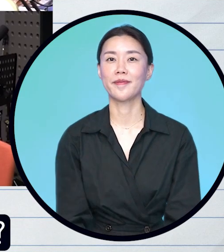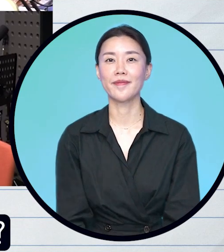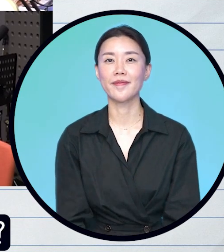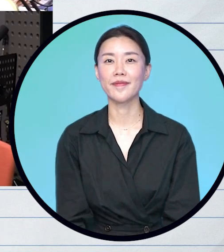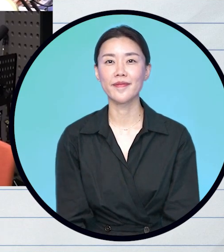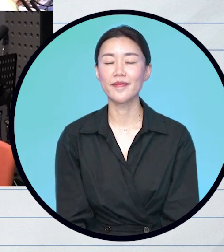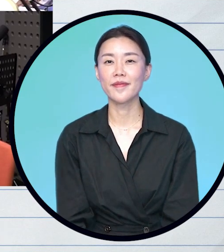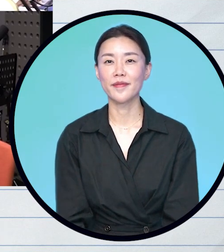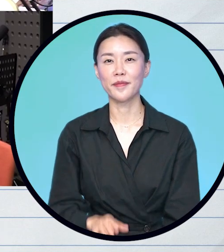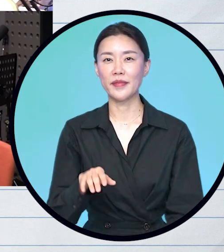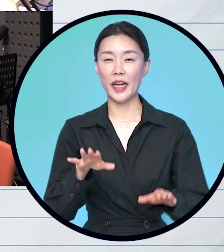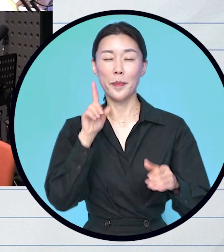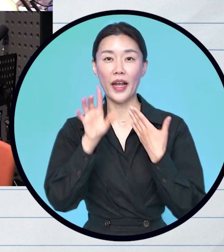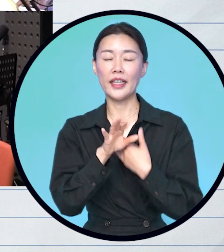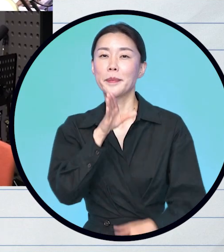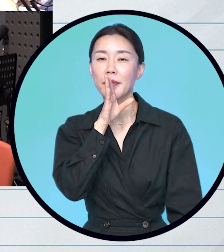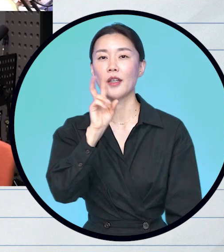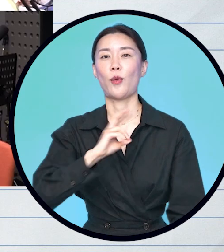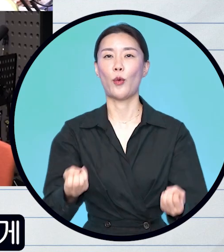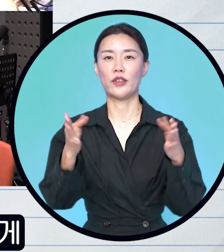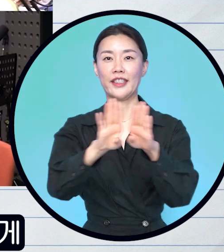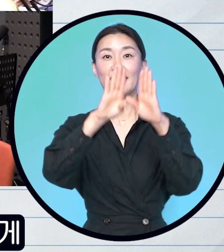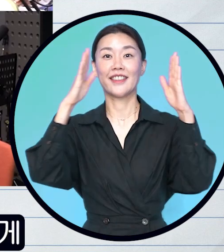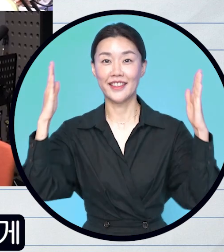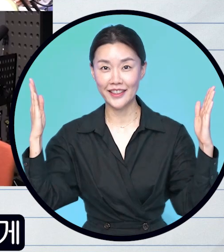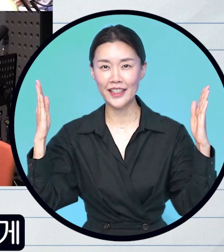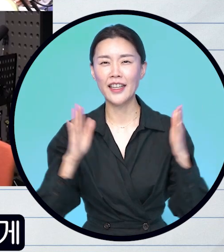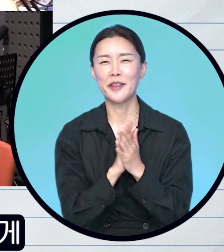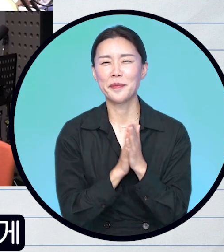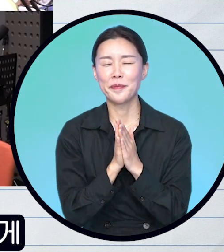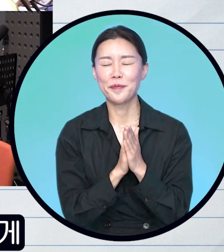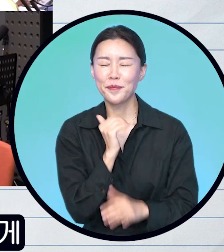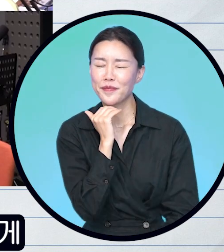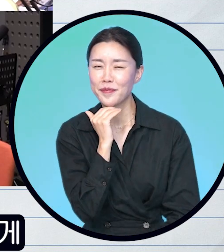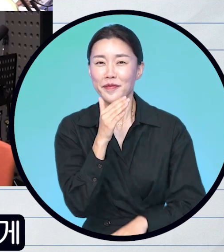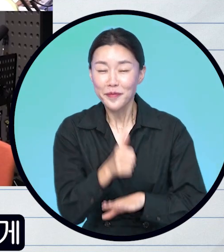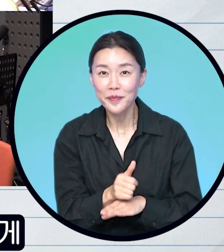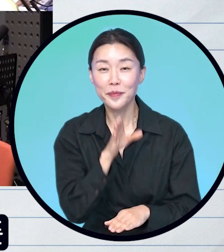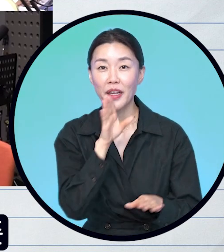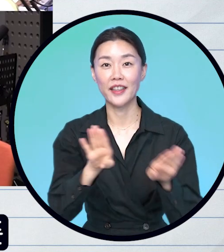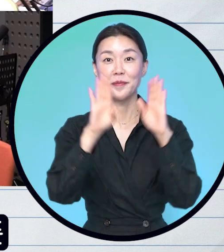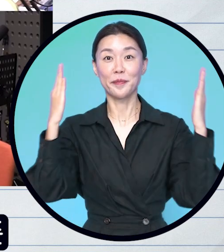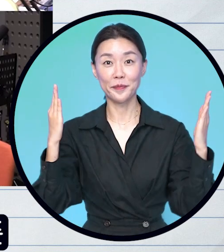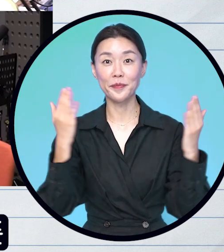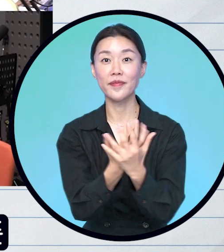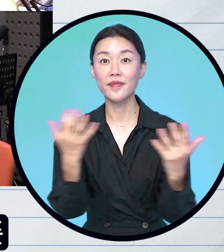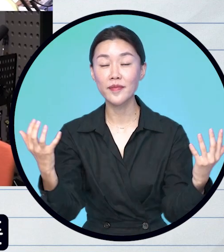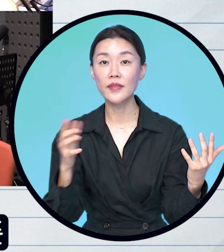들려주고 싶으세요? 이제 딱 콘서트를 다시 한다. 다시 한다. 다 이 기다리던 시간이잖아요. 모아 여러분들께. 그래도